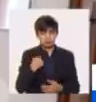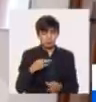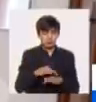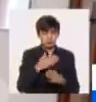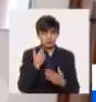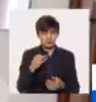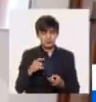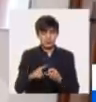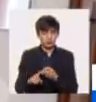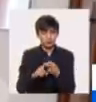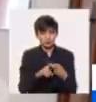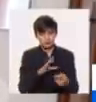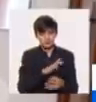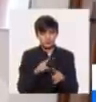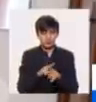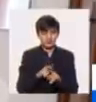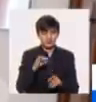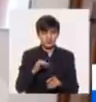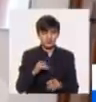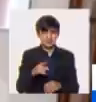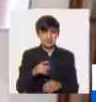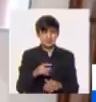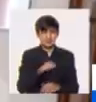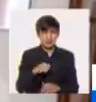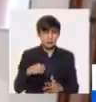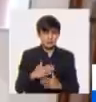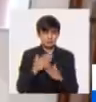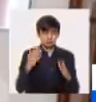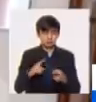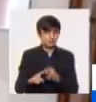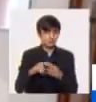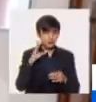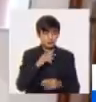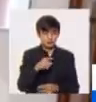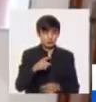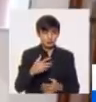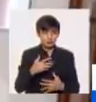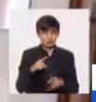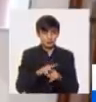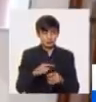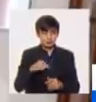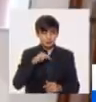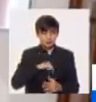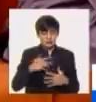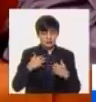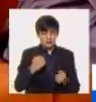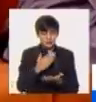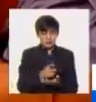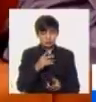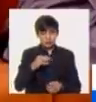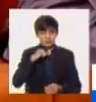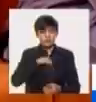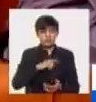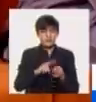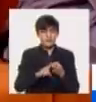тасымалдаушылар, олар қоршаған ортаға ең кең таратушылар болып табылады. Қазір сол біздер таратушыларды